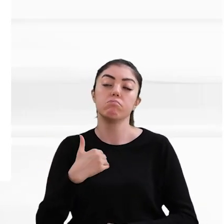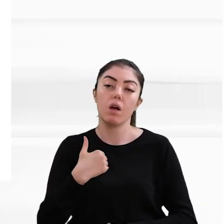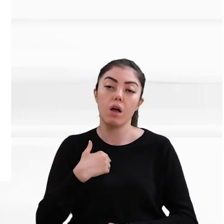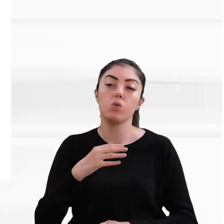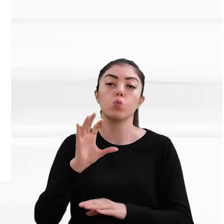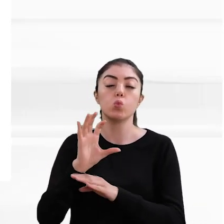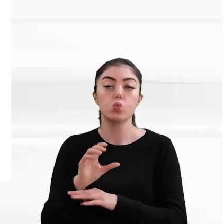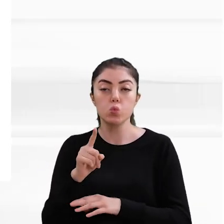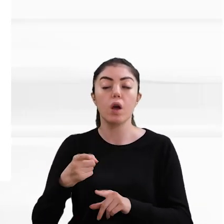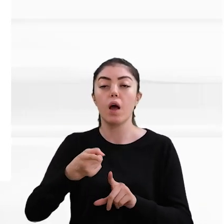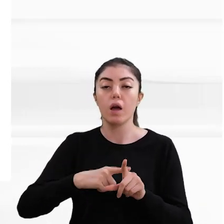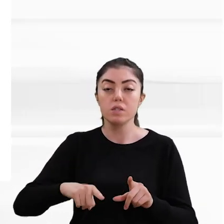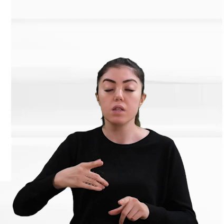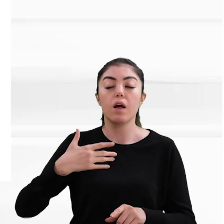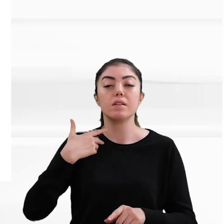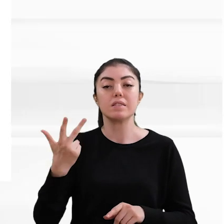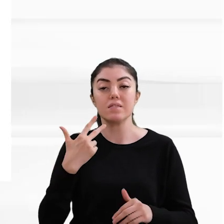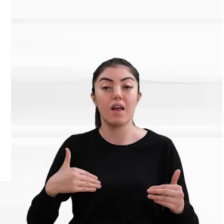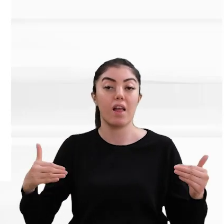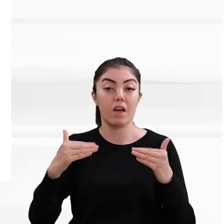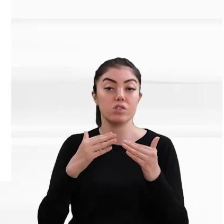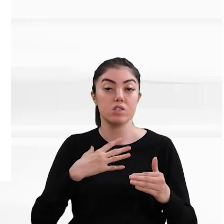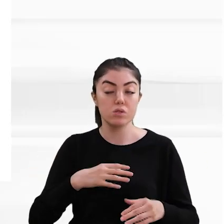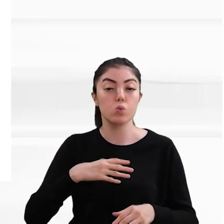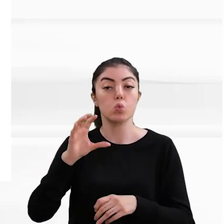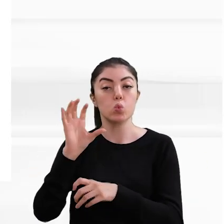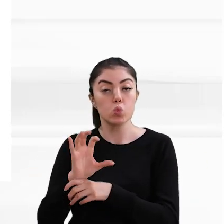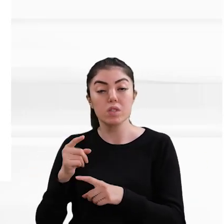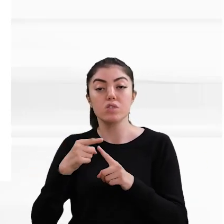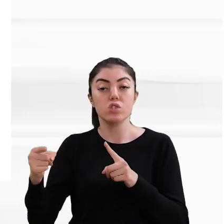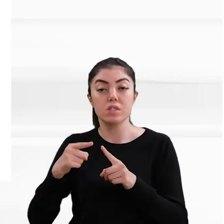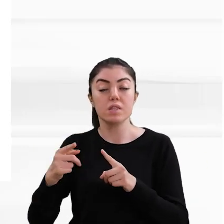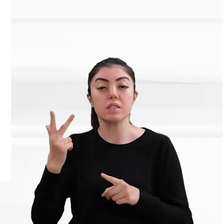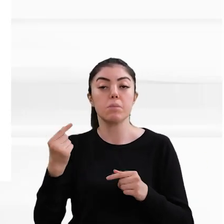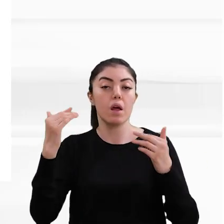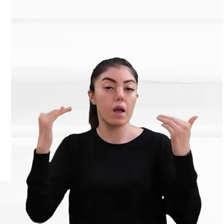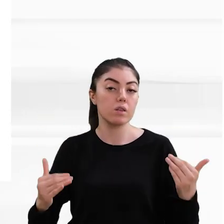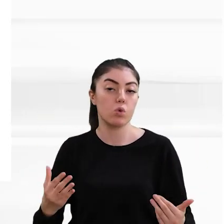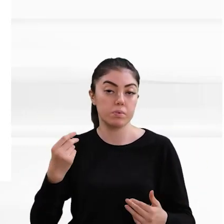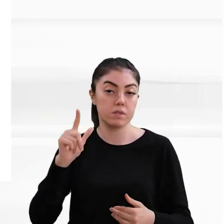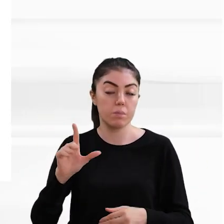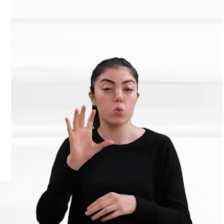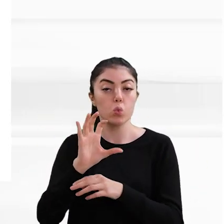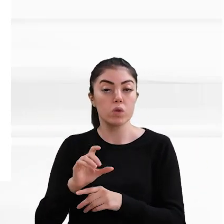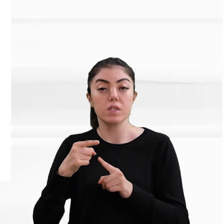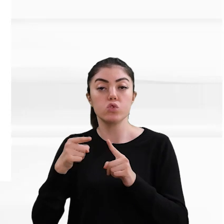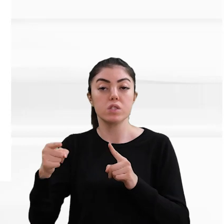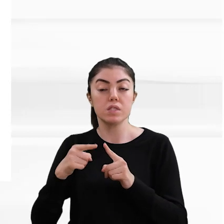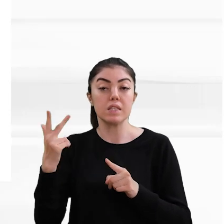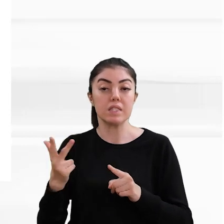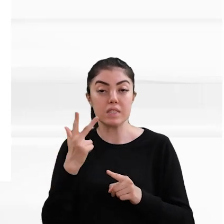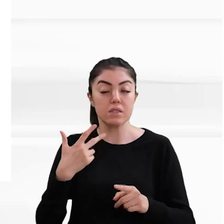durumda bizim uydunun açısal hızı ile dünyanın açısal hızını eşitlememiz için uydunun çizgisel hızını azaltmamız